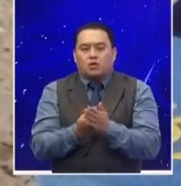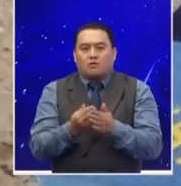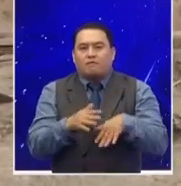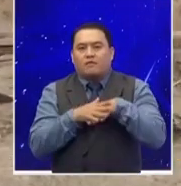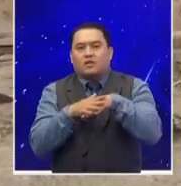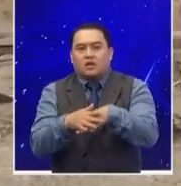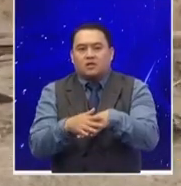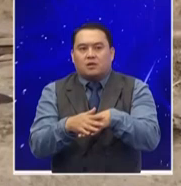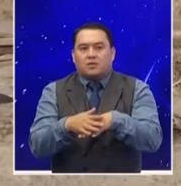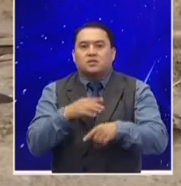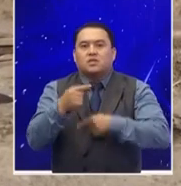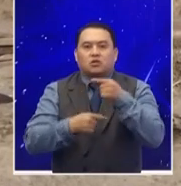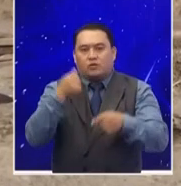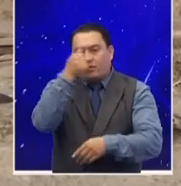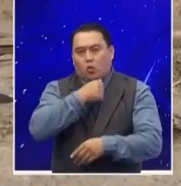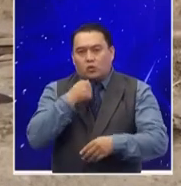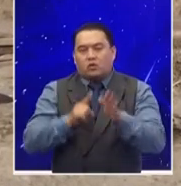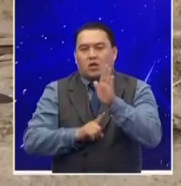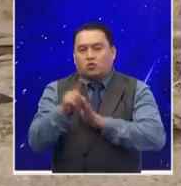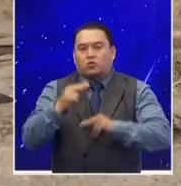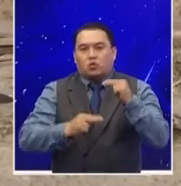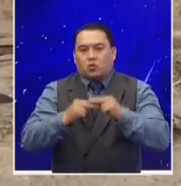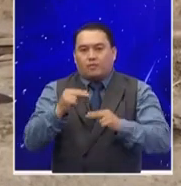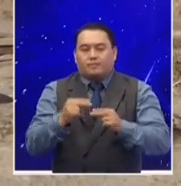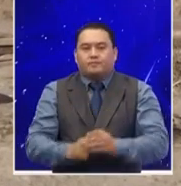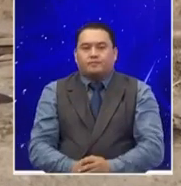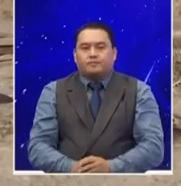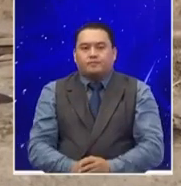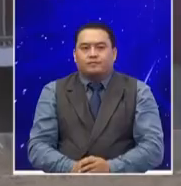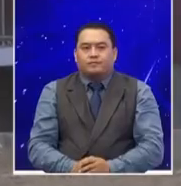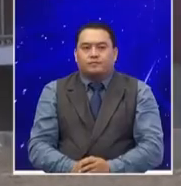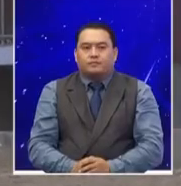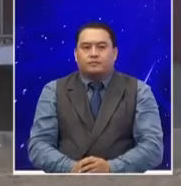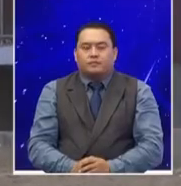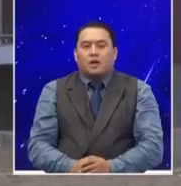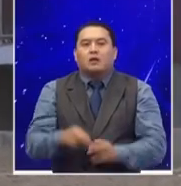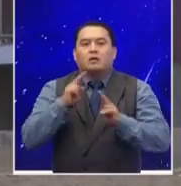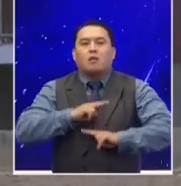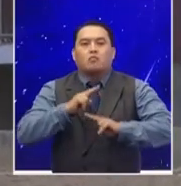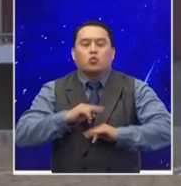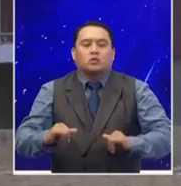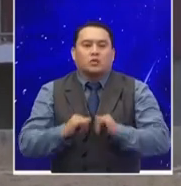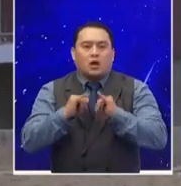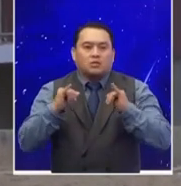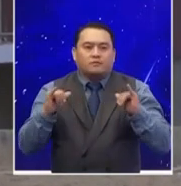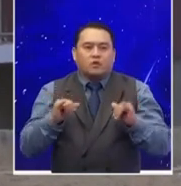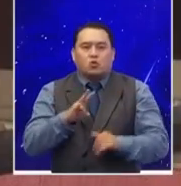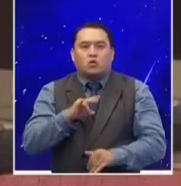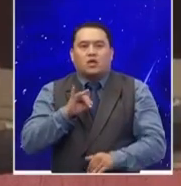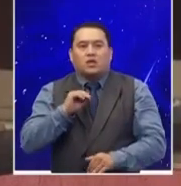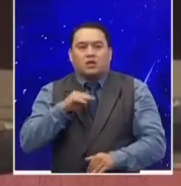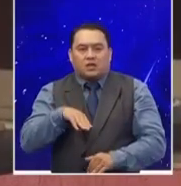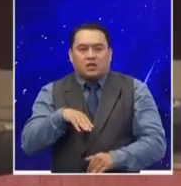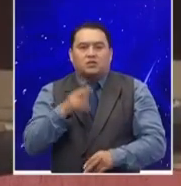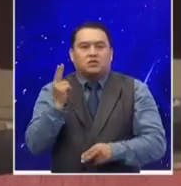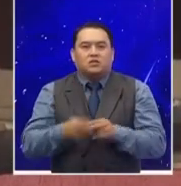выделится средства, мы на следующий год начнем это строительство 2 80-квартирных домов. На этом работа по развитию жилого массива Нуркент не